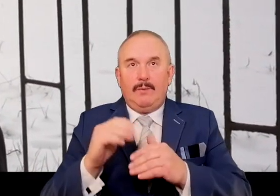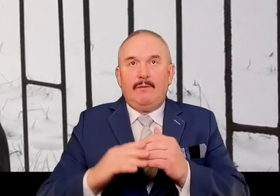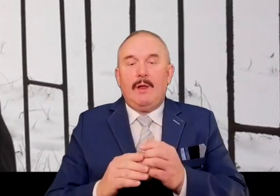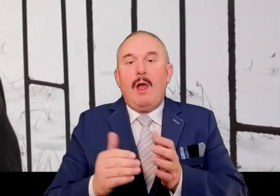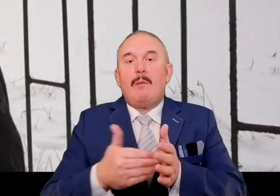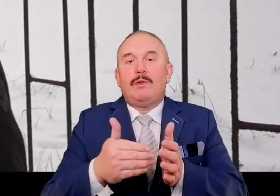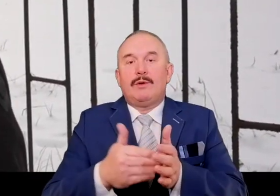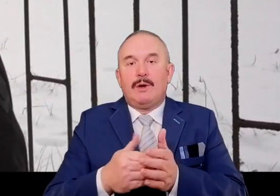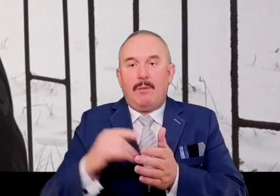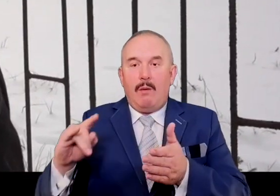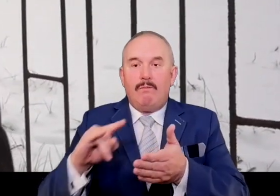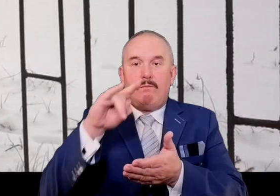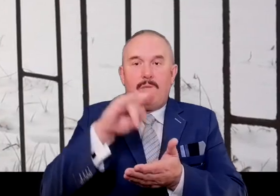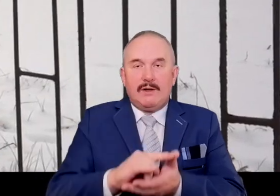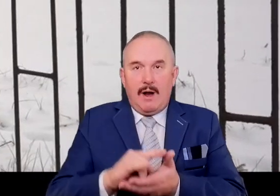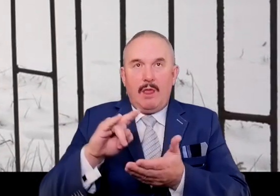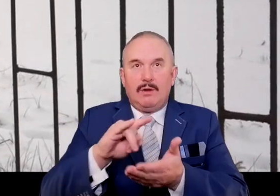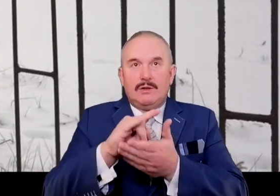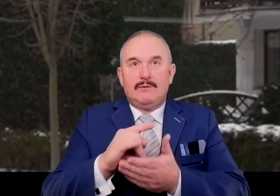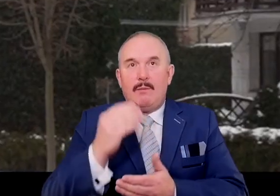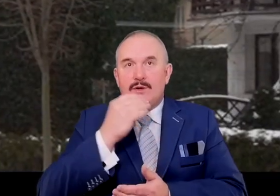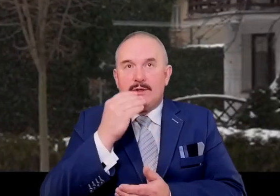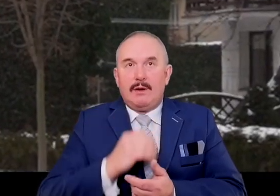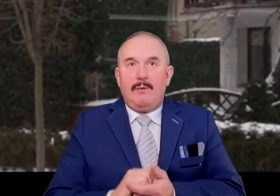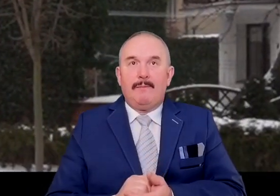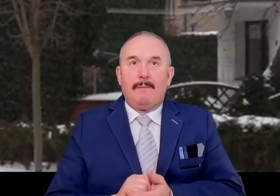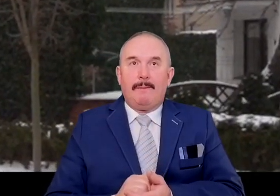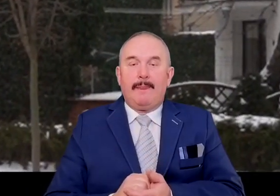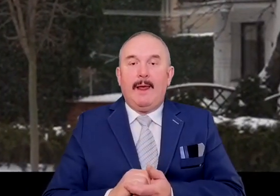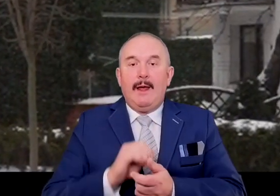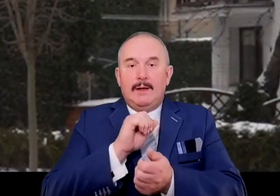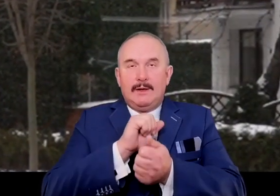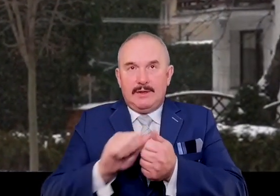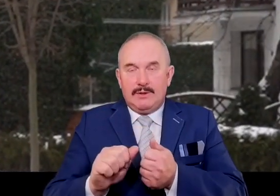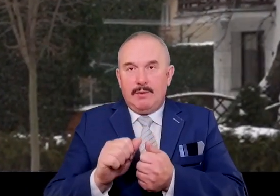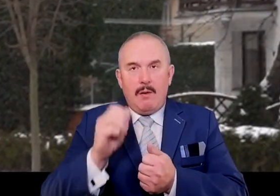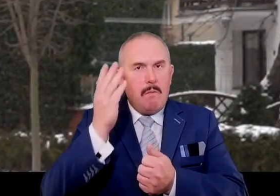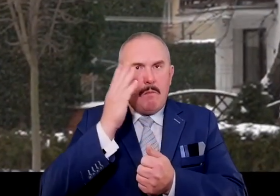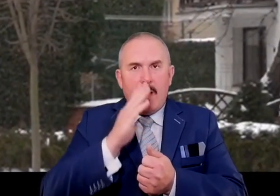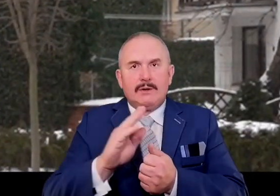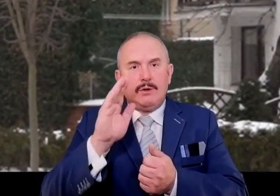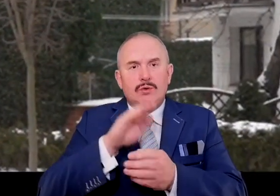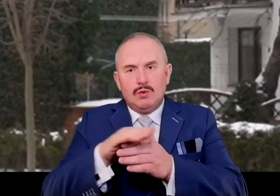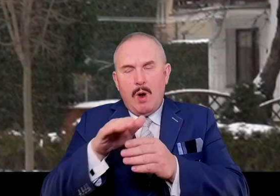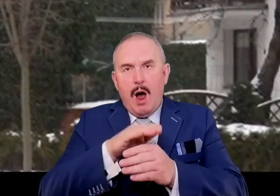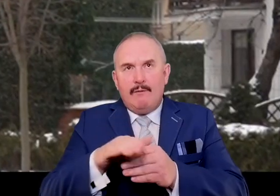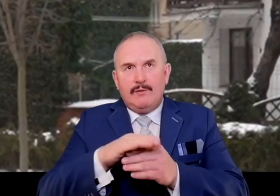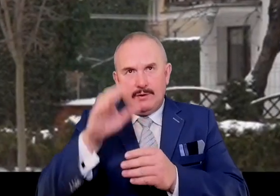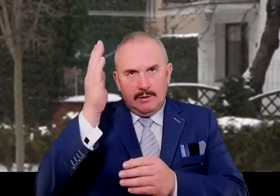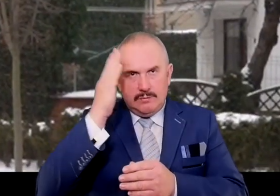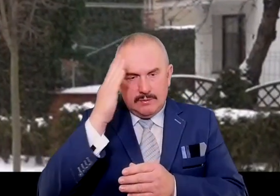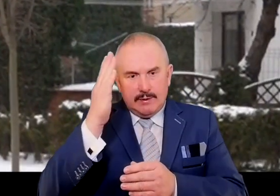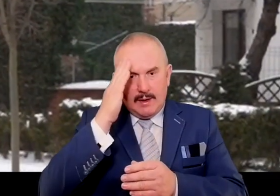zbudowane na potrzeby bazy lotnictwa morskiego. Znajdujemy się w najbardziej reprezentacyjnej